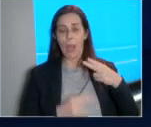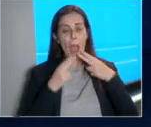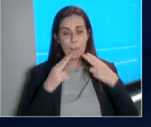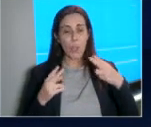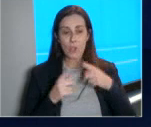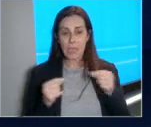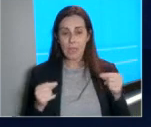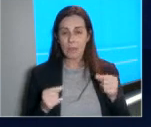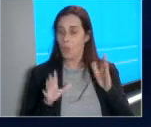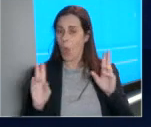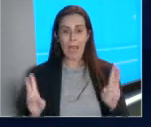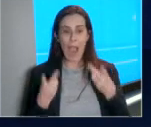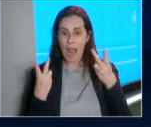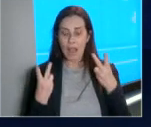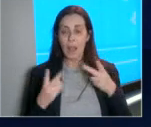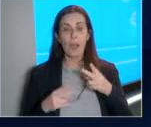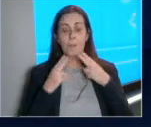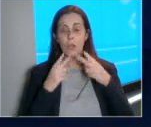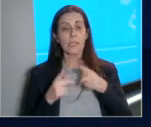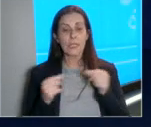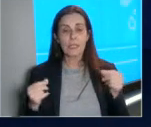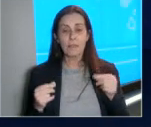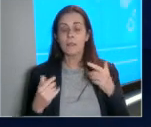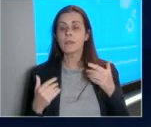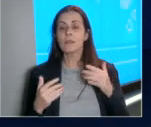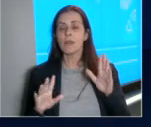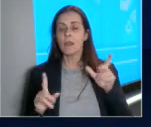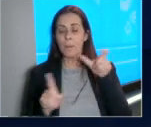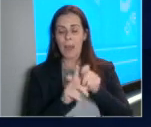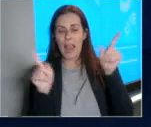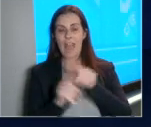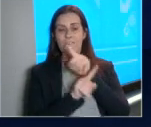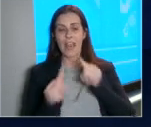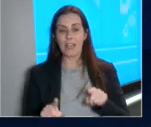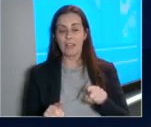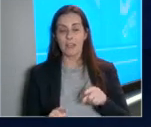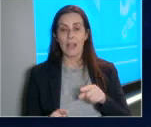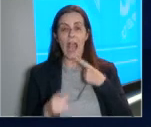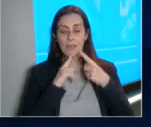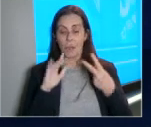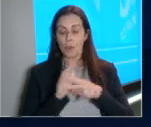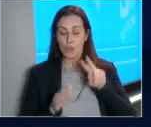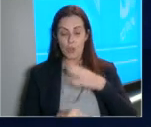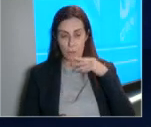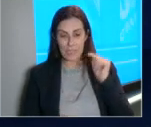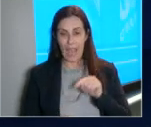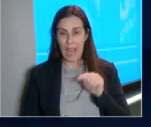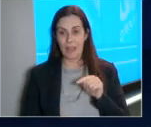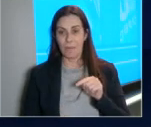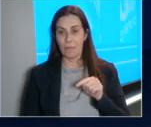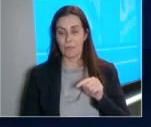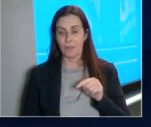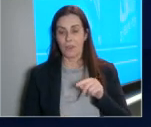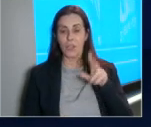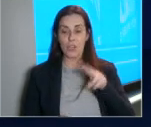הפתרון בעזה נורא קל. הפתרון בעזה הוא להסיר את המצור. השיח הפוליטי שקורה במדינת ישראל